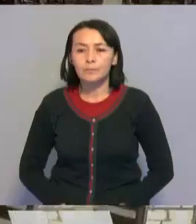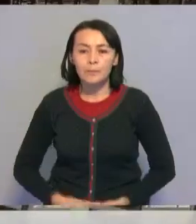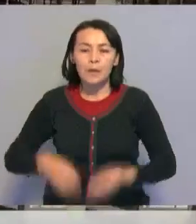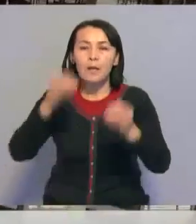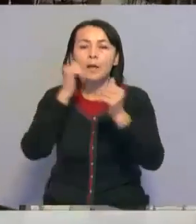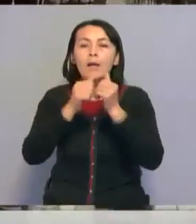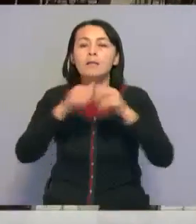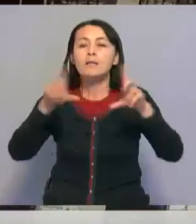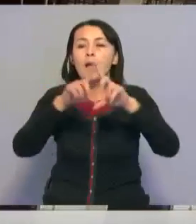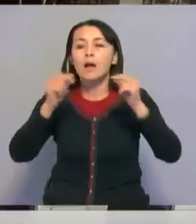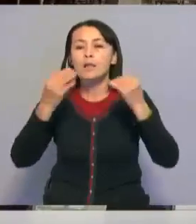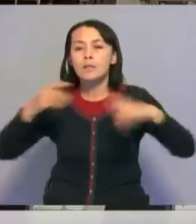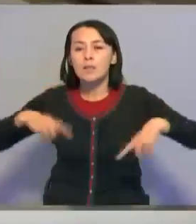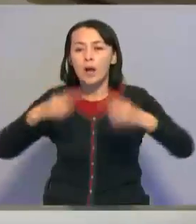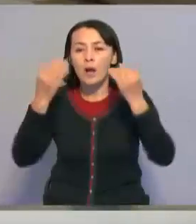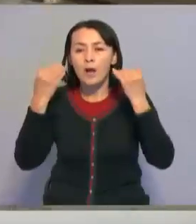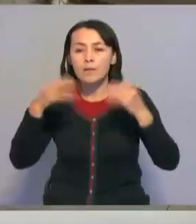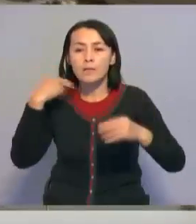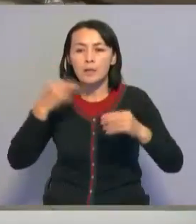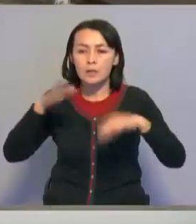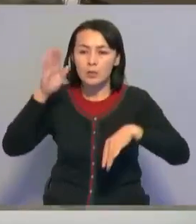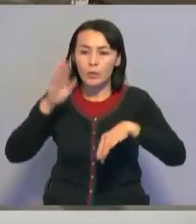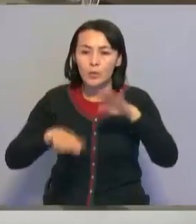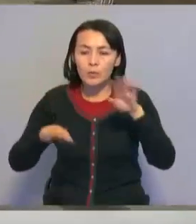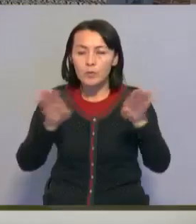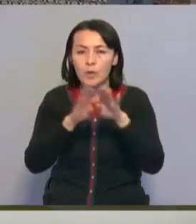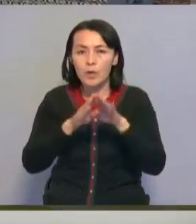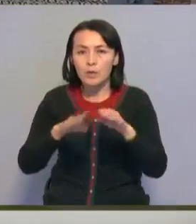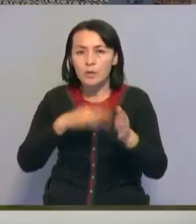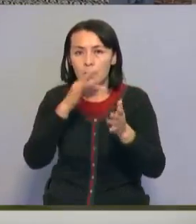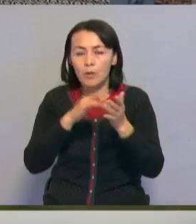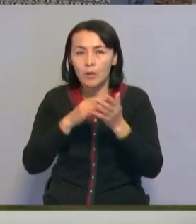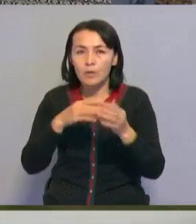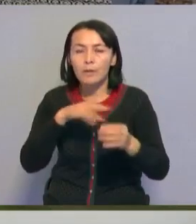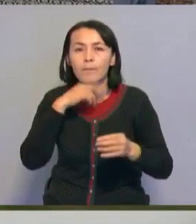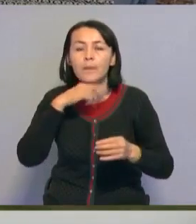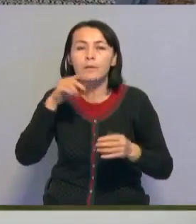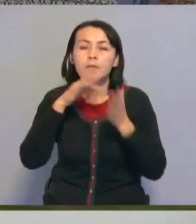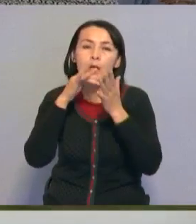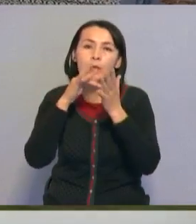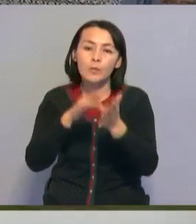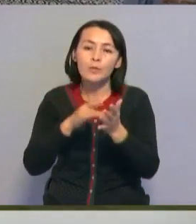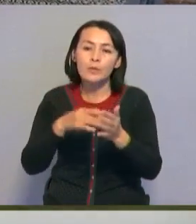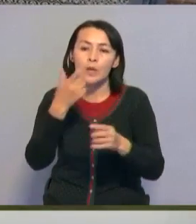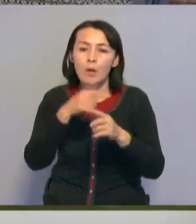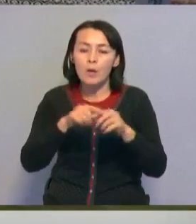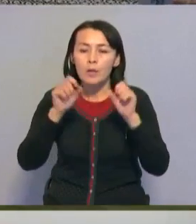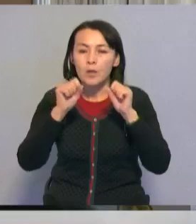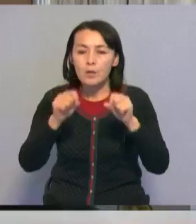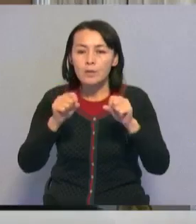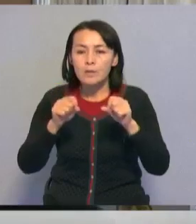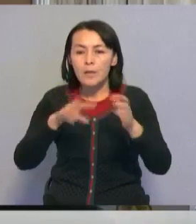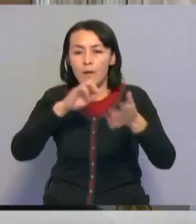каждый объект каждое здание построенное качественно и художественно украшает город и привлекает внимание туристов поэтому возводимые